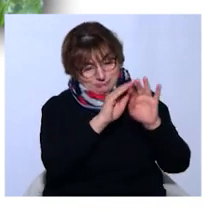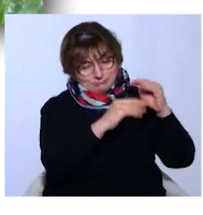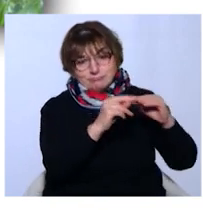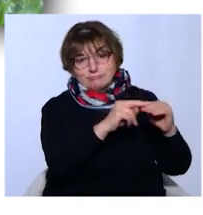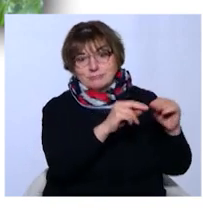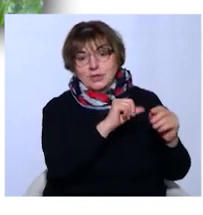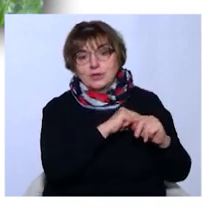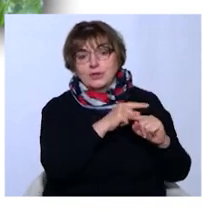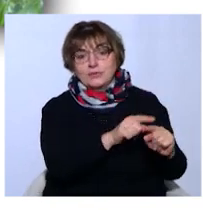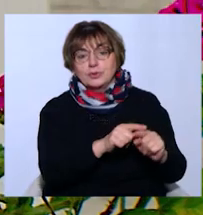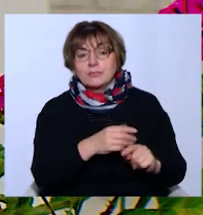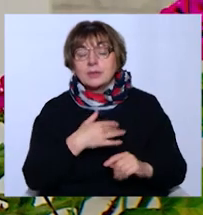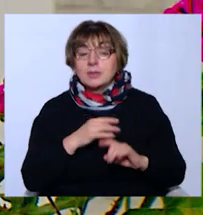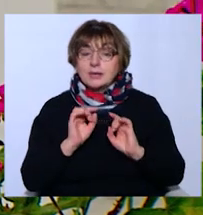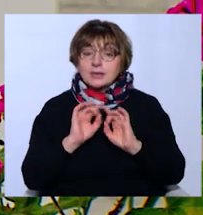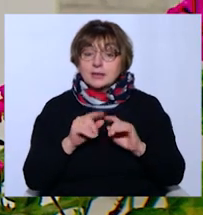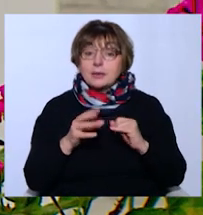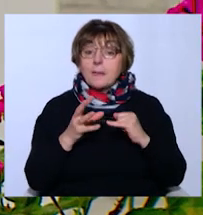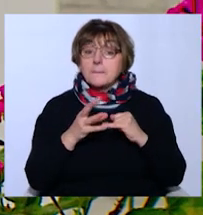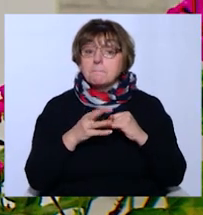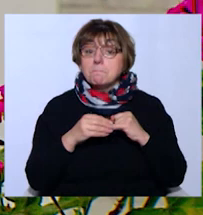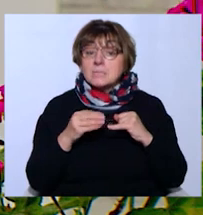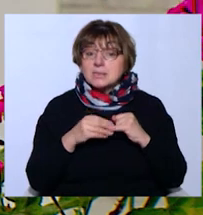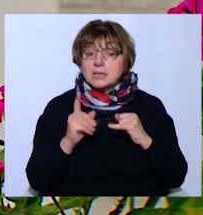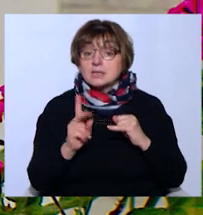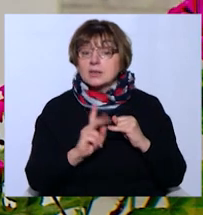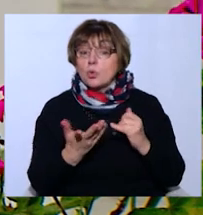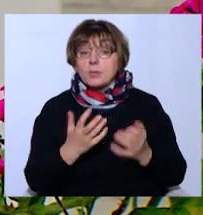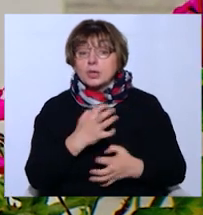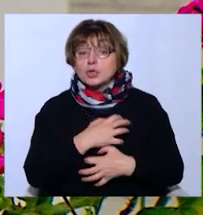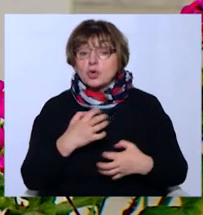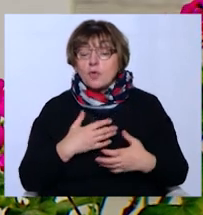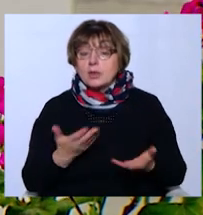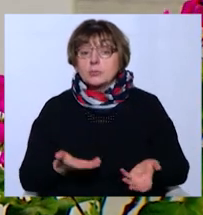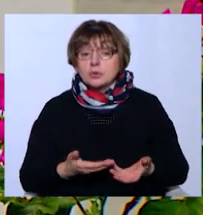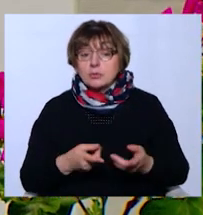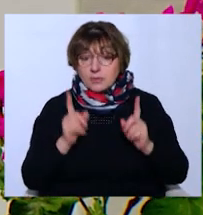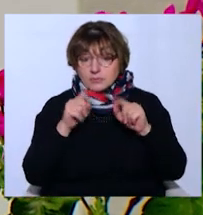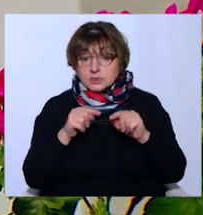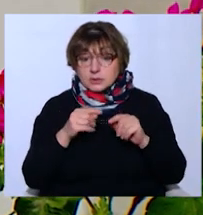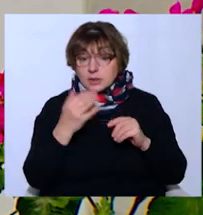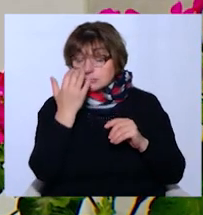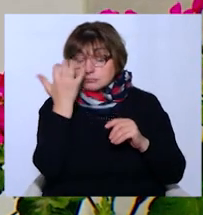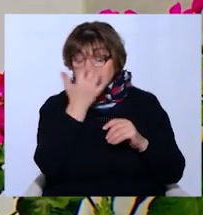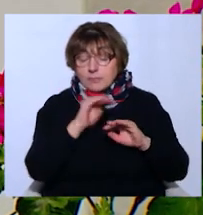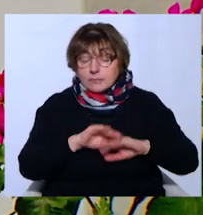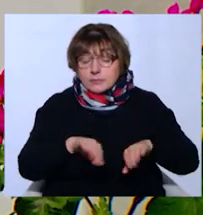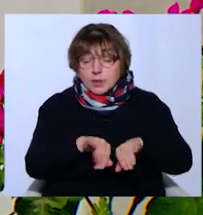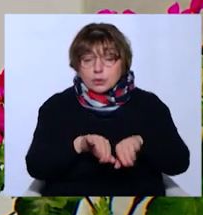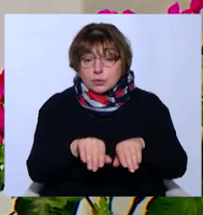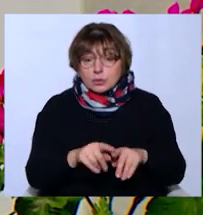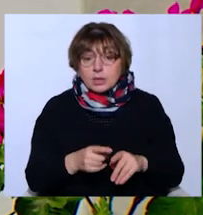თავშესაფარში. ახლა მინდა გესაუბროთ ნიადაგის ძუძუმწოვარზე, კერძოდ თხუნელაზე. თხუნელას